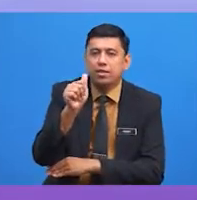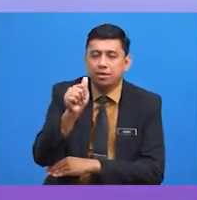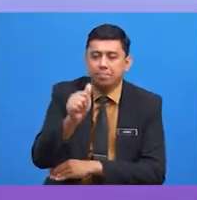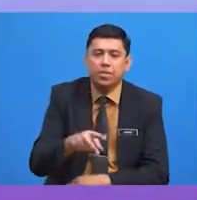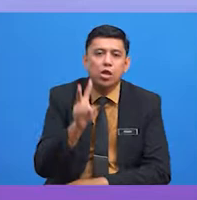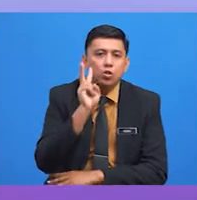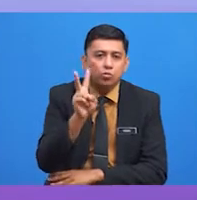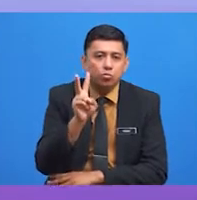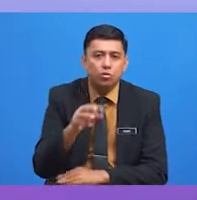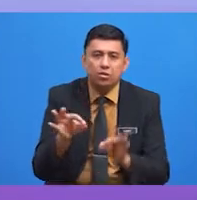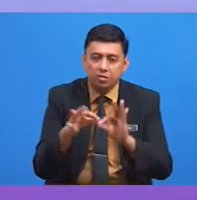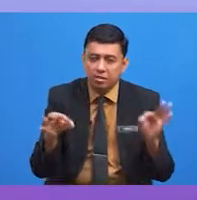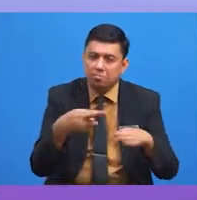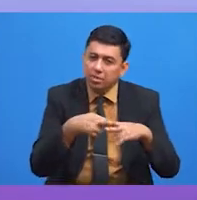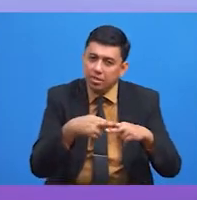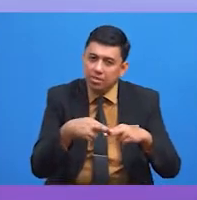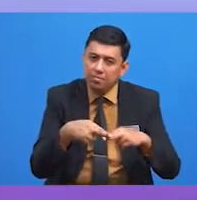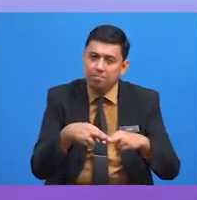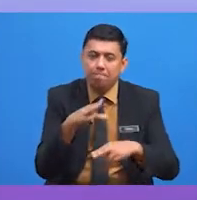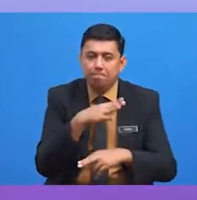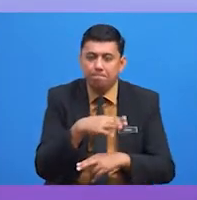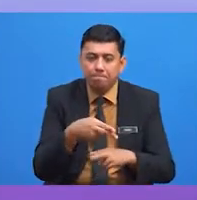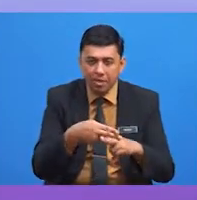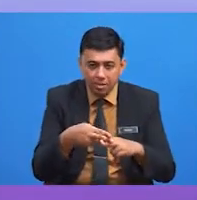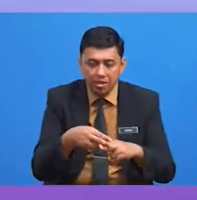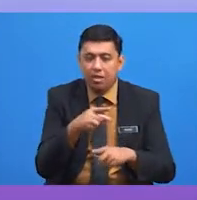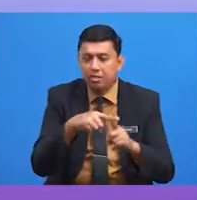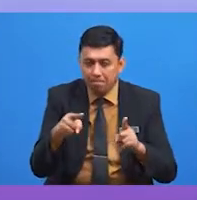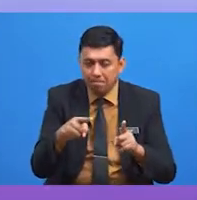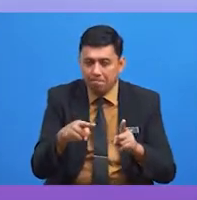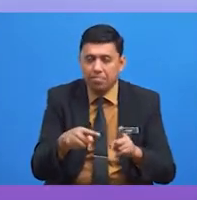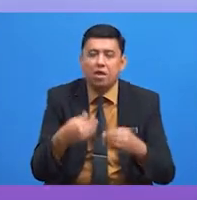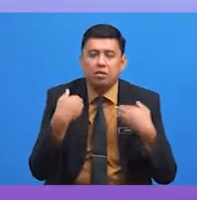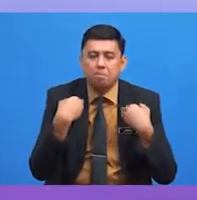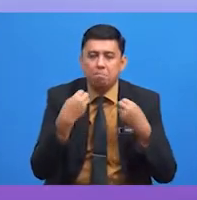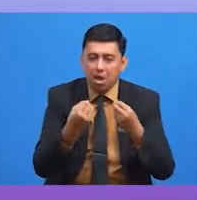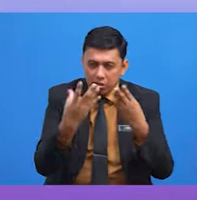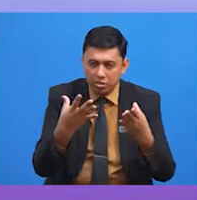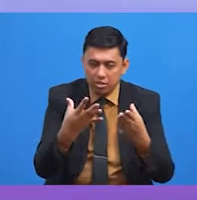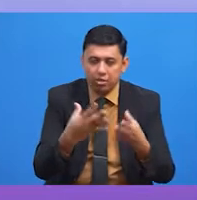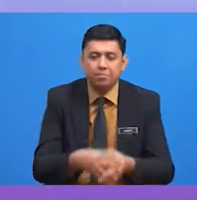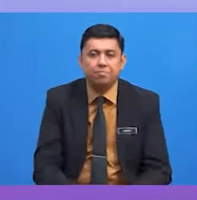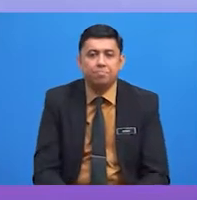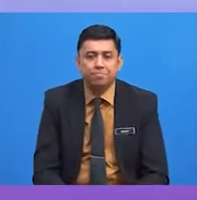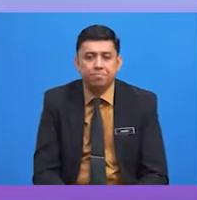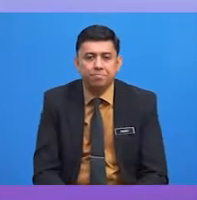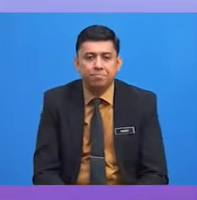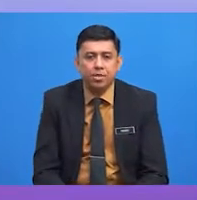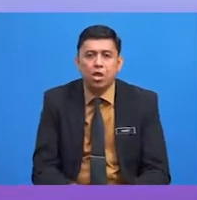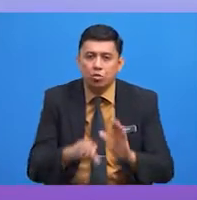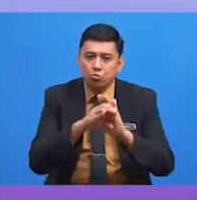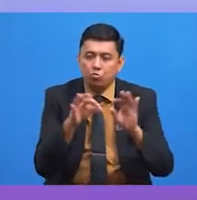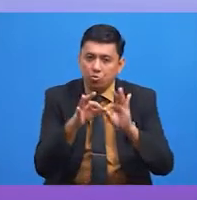2. Ayat ringkas dan pendek tapi terperinci. Contoh ayat,